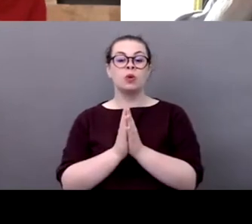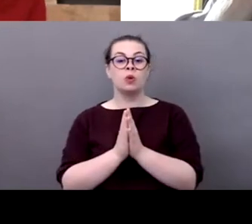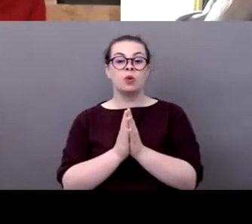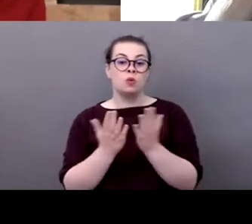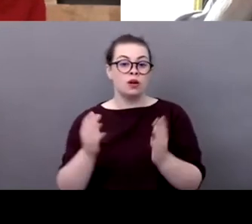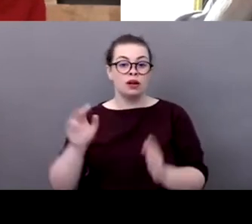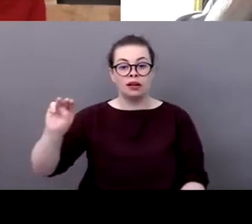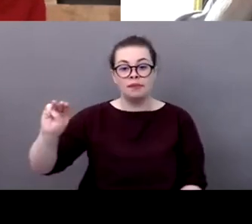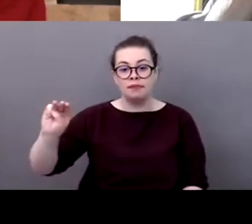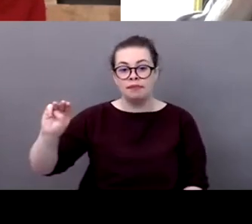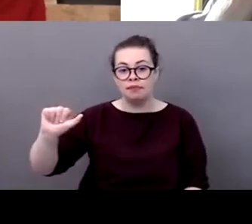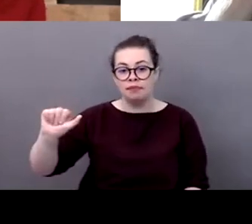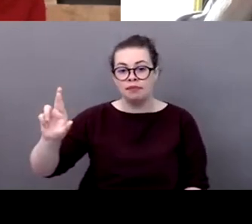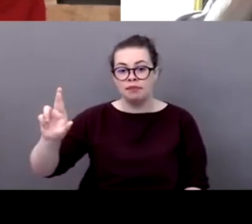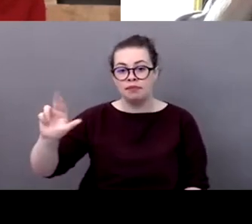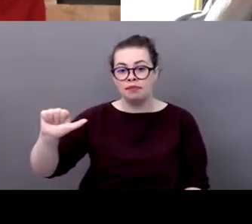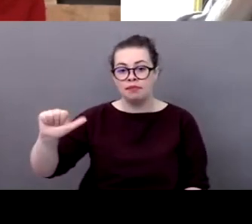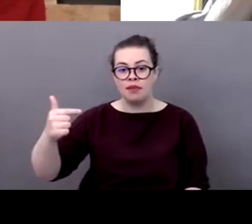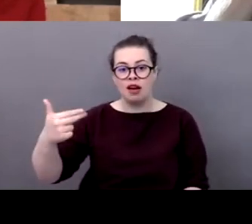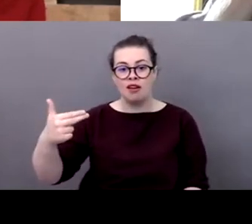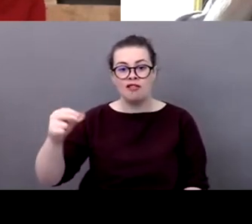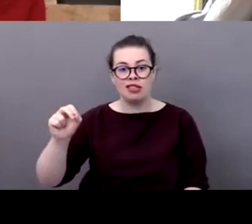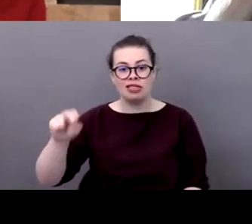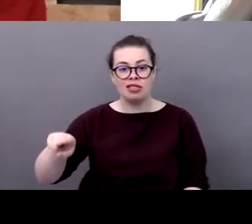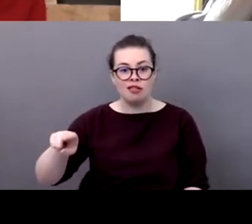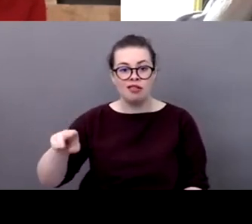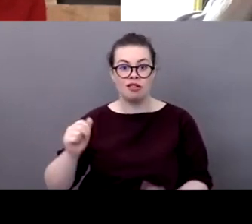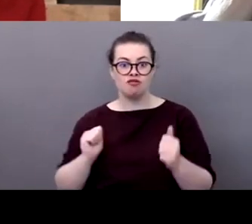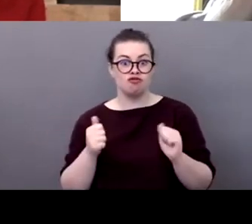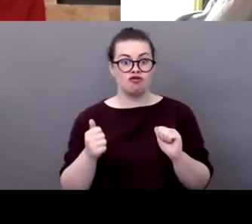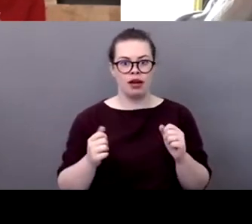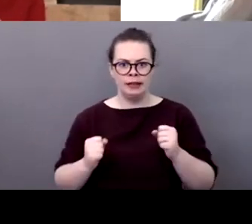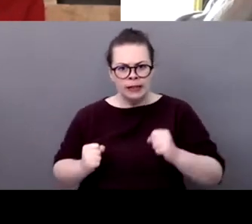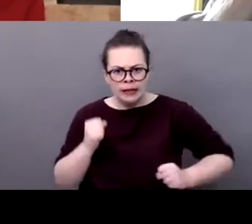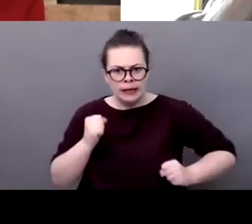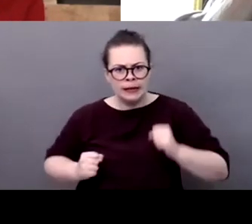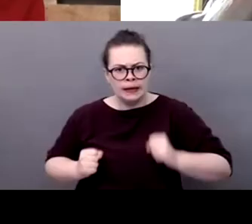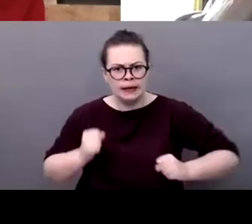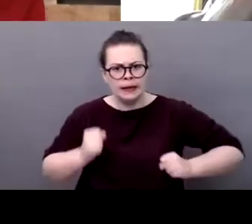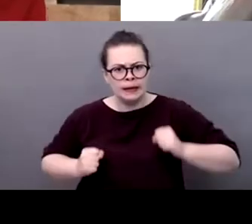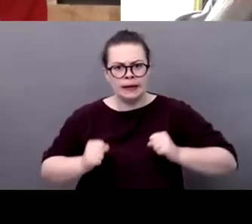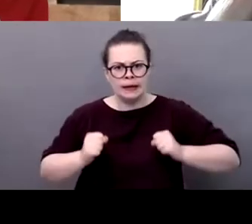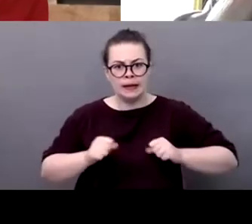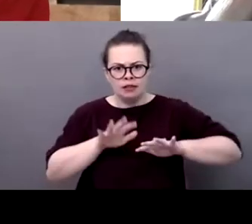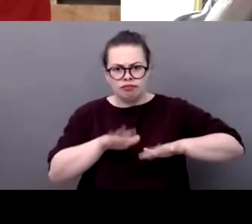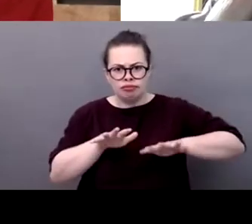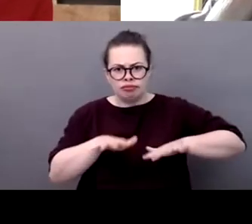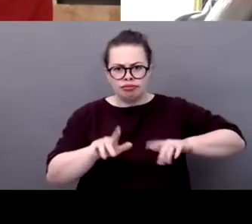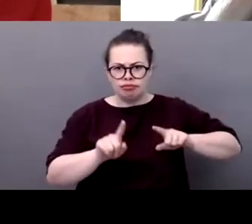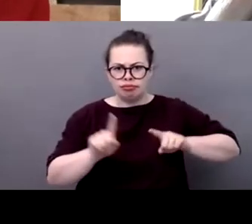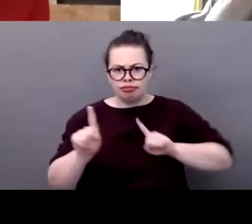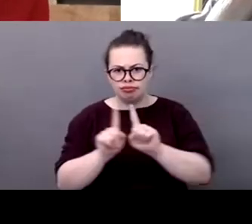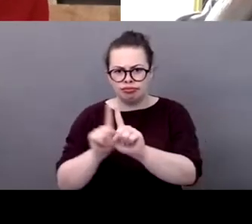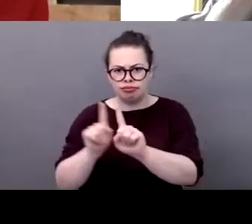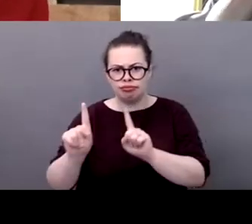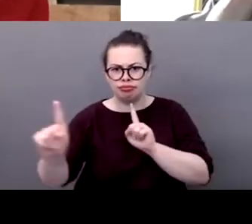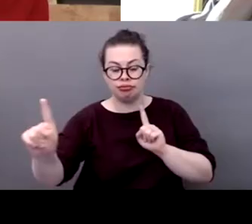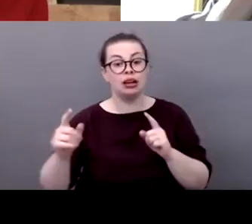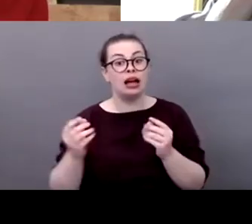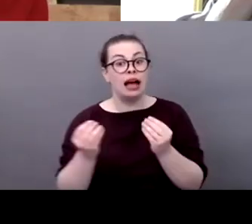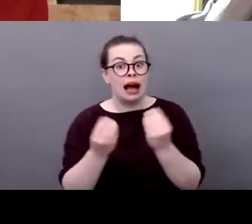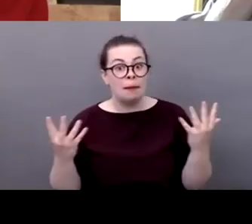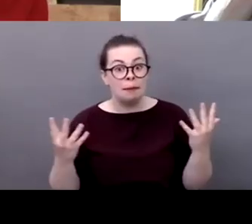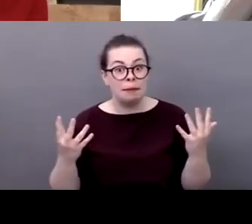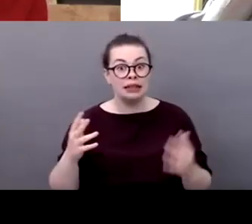seule 2,5 tonnes de déchets, essentiellement plastiques, consomme en moyenne 1000 kWh d'énergie